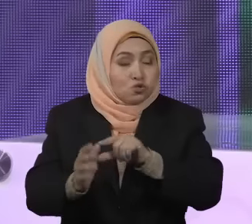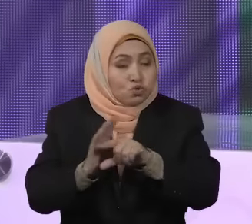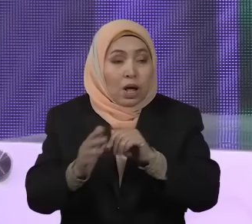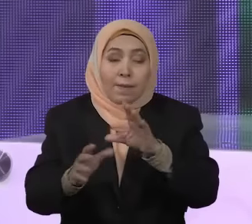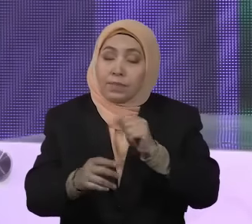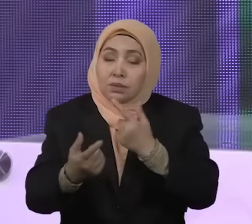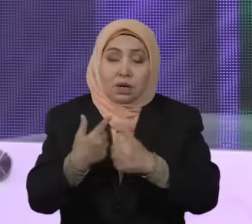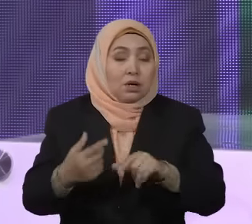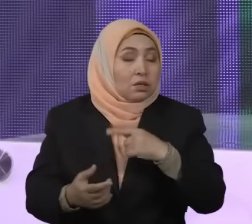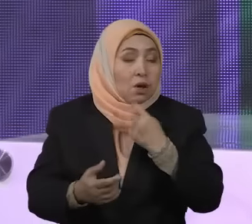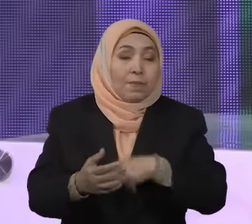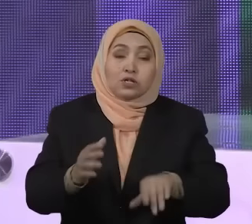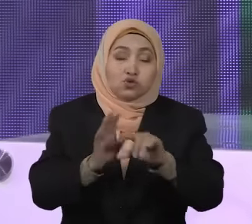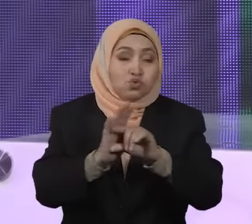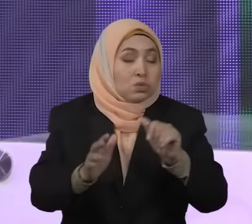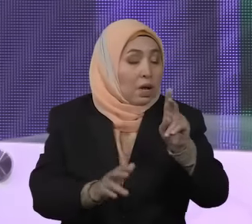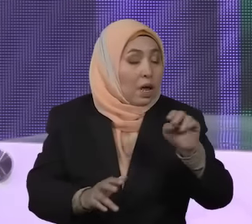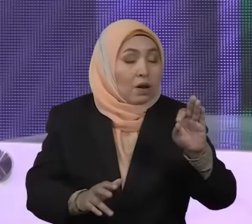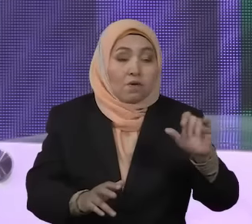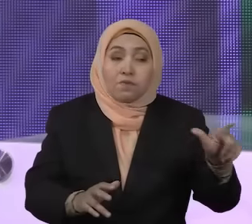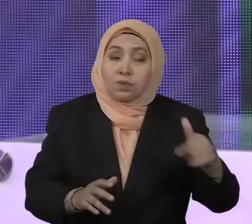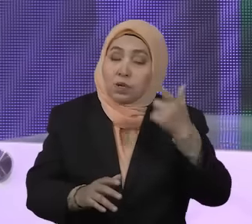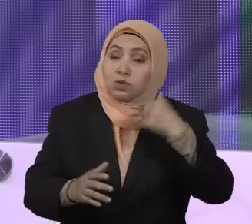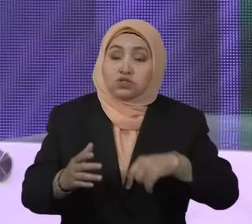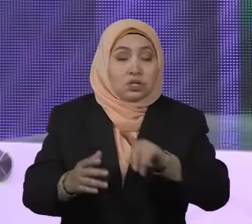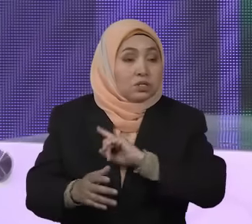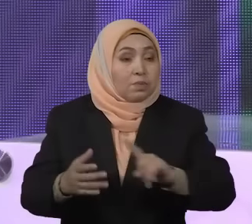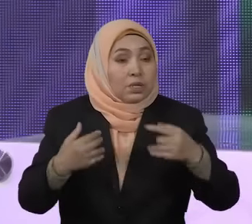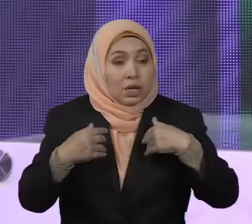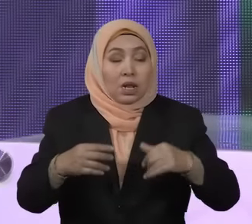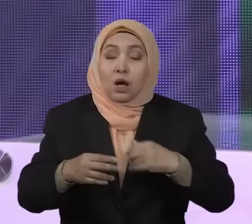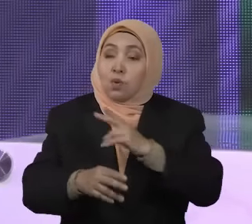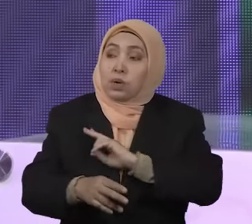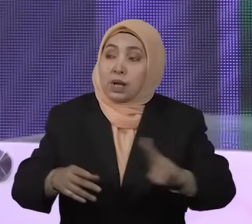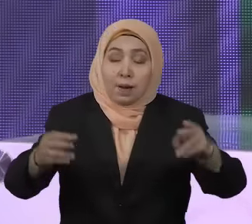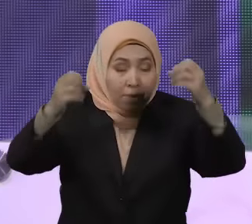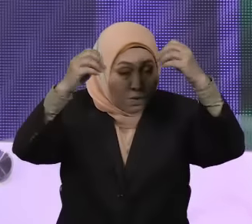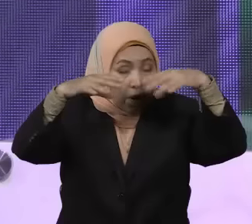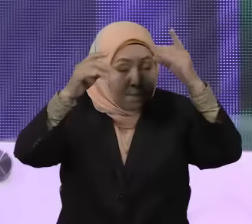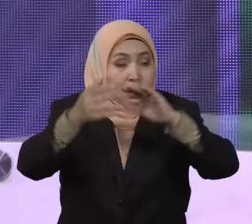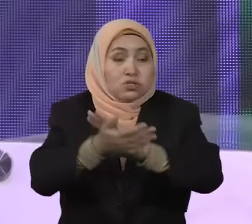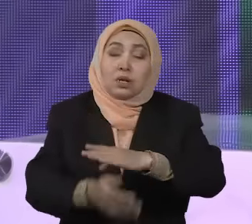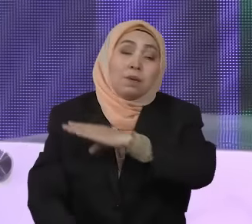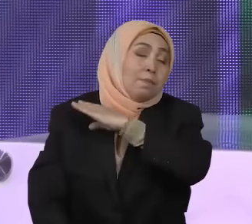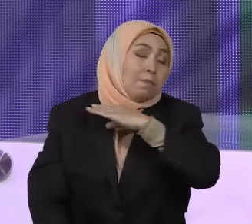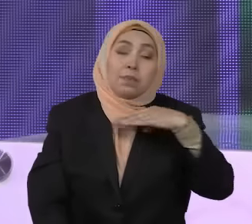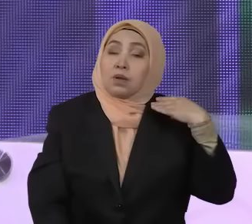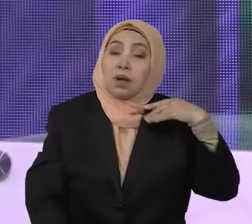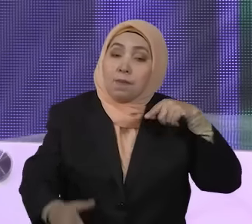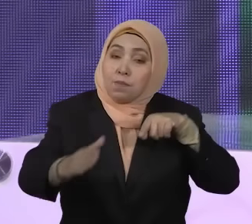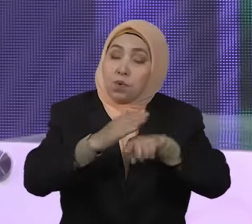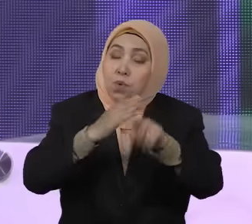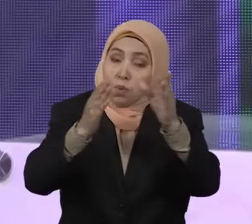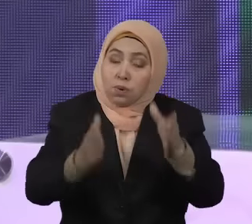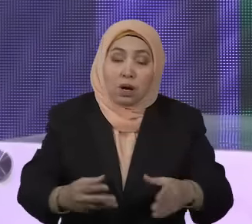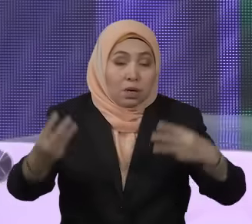At-Taubah ya, ataupun surah Al-Anfal. Pasal dia kata bahawa Islam ini adalah agama rahmah. Jadi yang bab penggal kepala, yang bunuh orang,